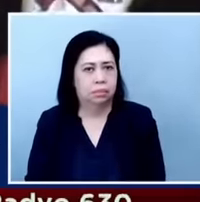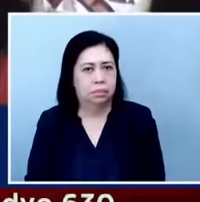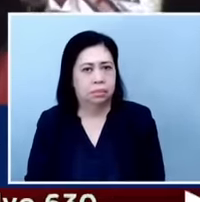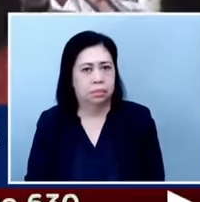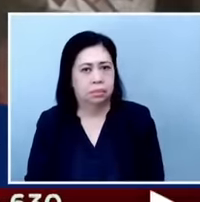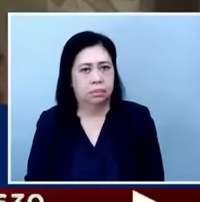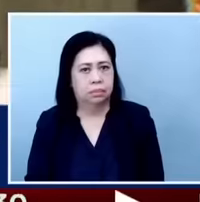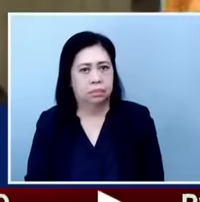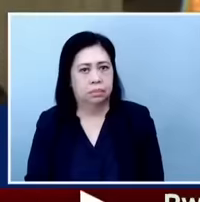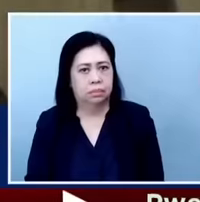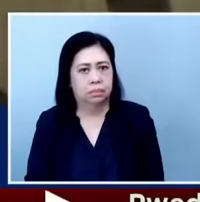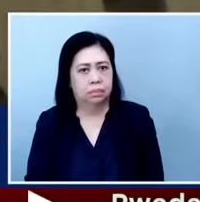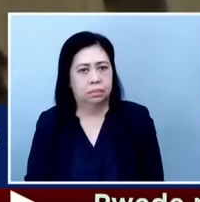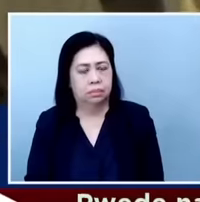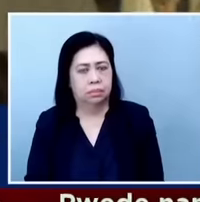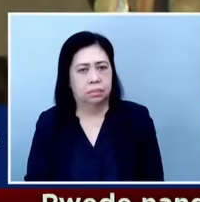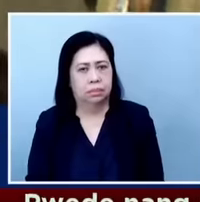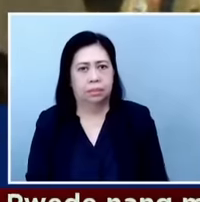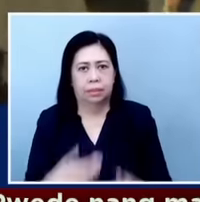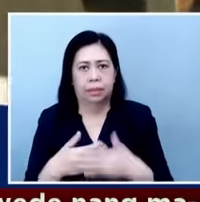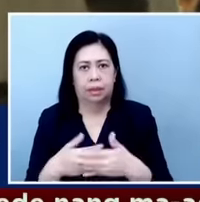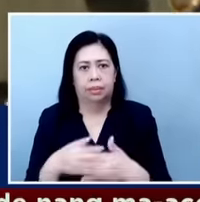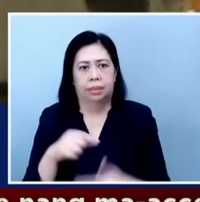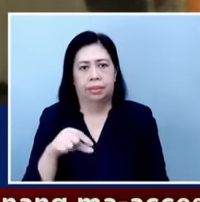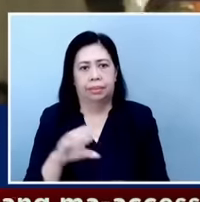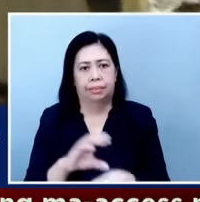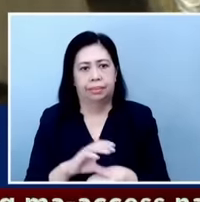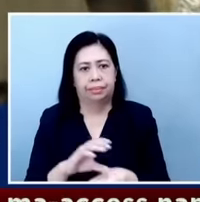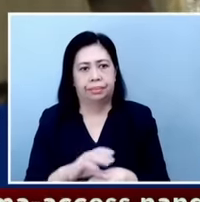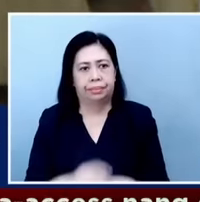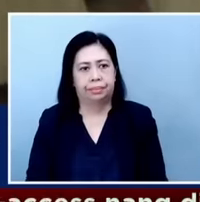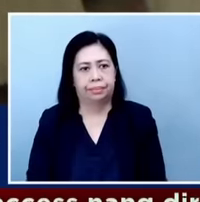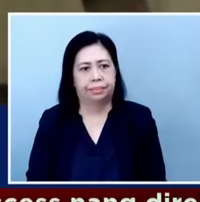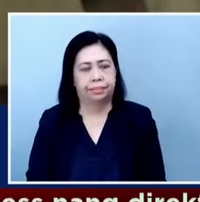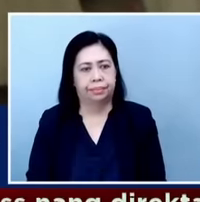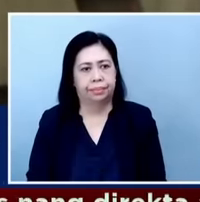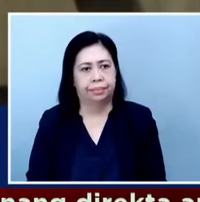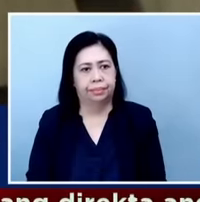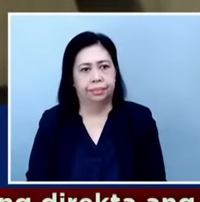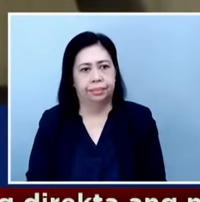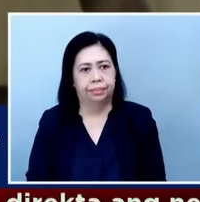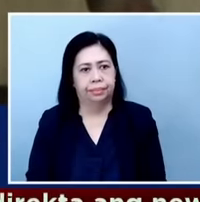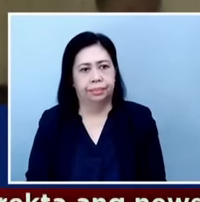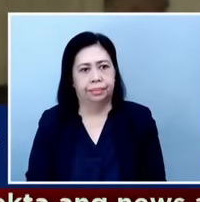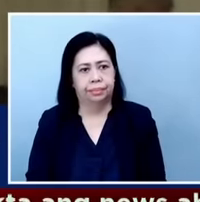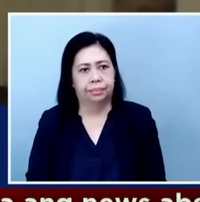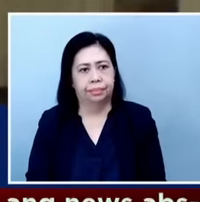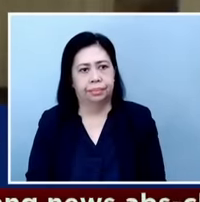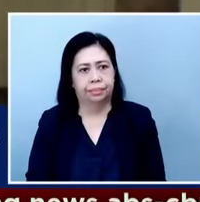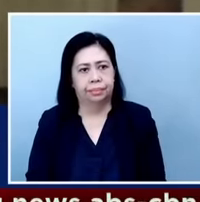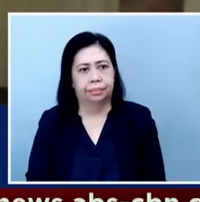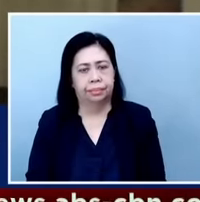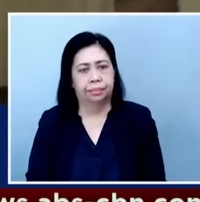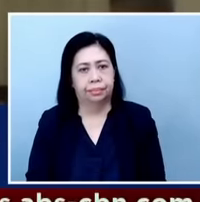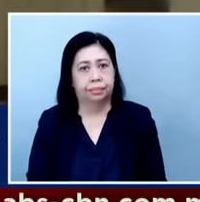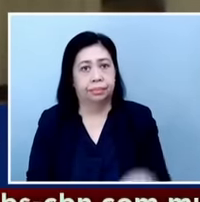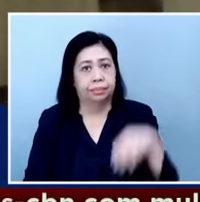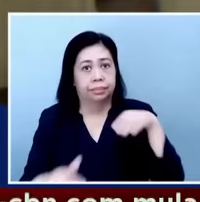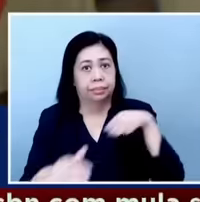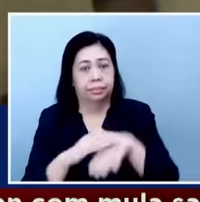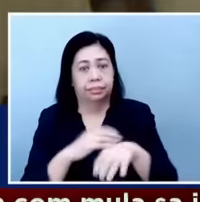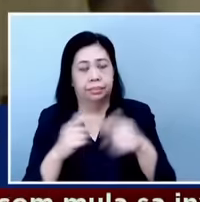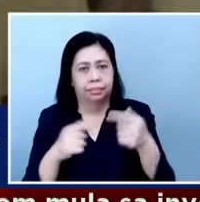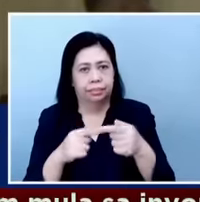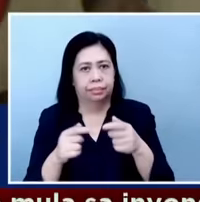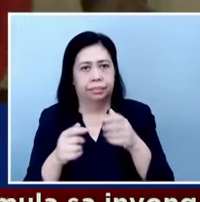ng Quiapo Church. Pagkatapos makapasok ng gate, ay papasok na rin ho yan sa main